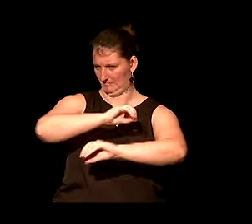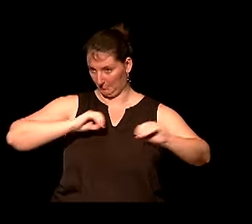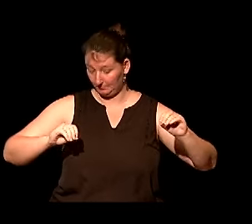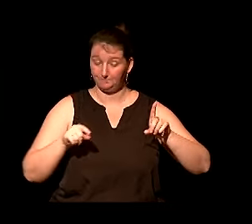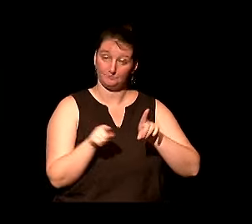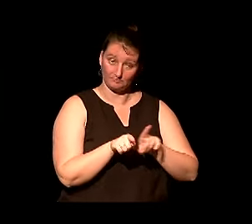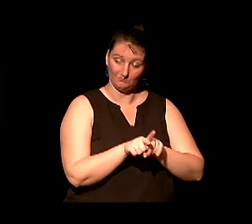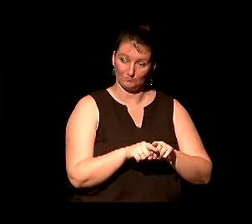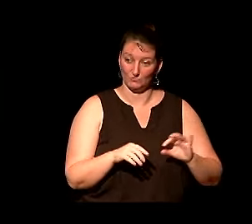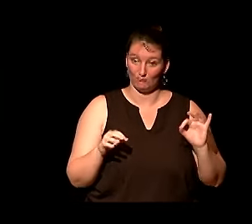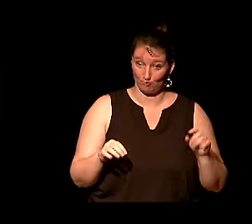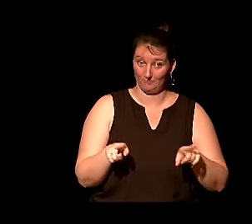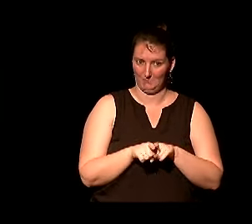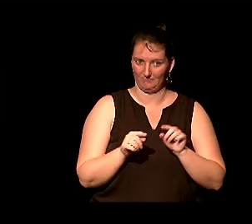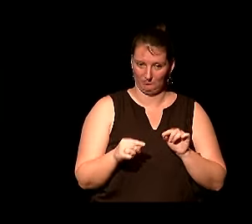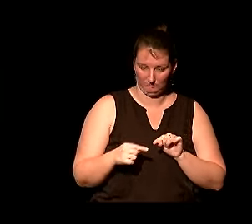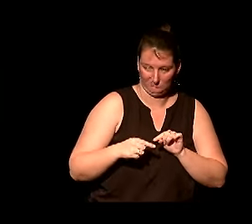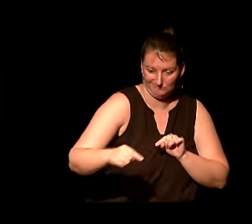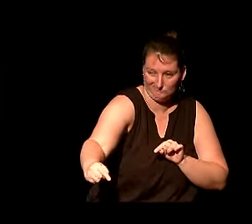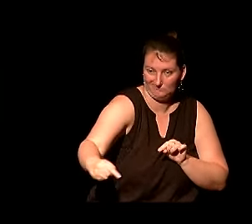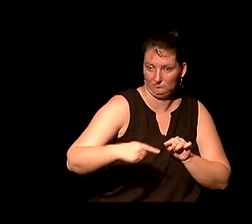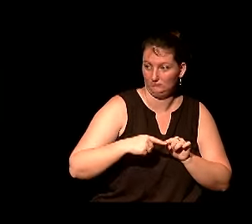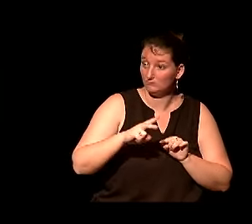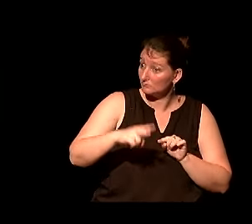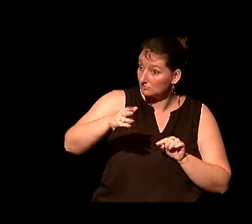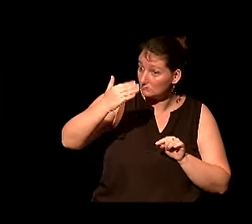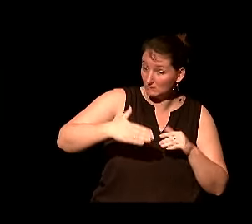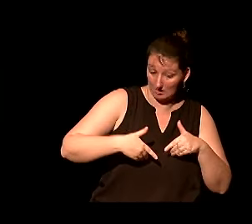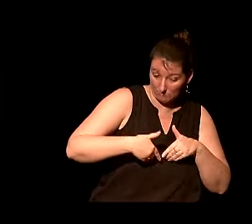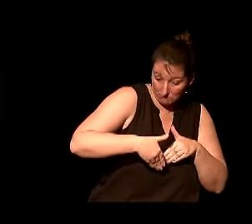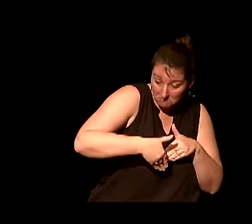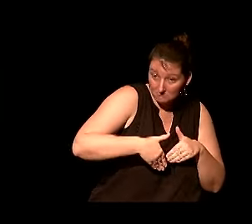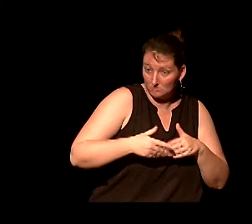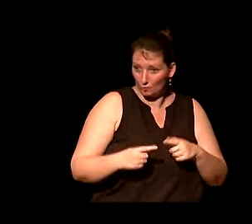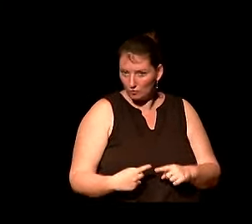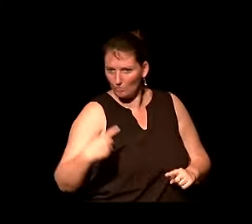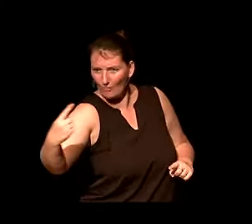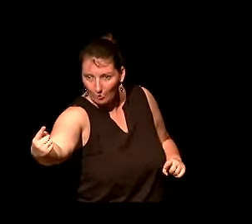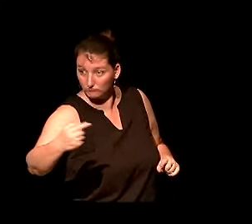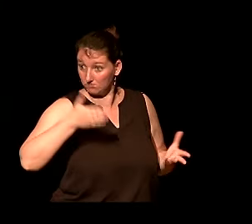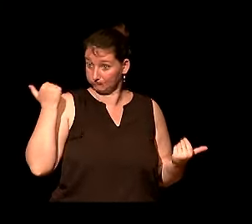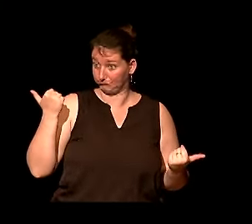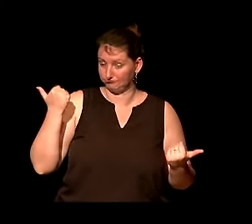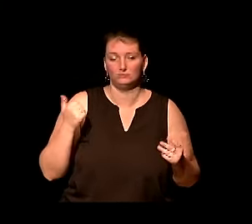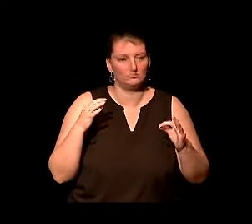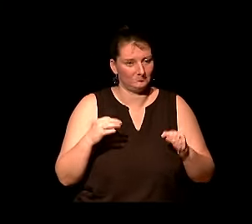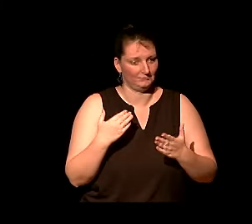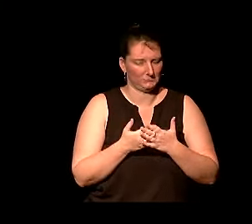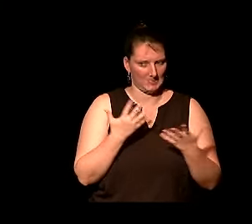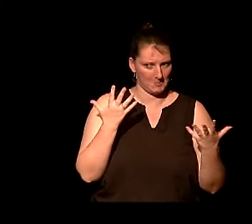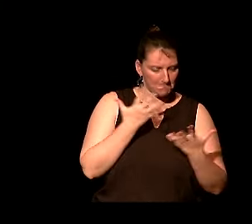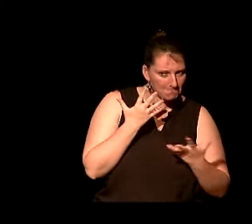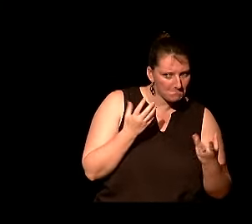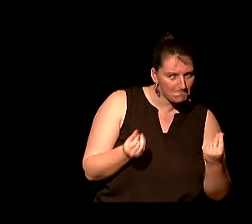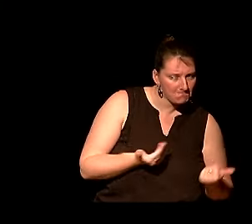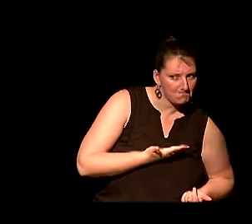au jeu, donc pareil, de distance, où on ne sait pas si les choses sont proches ou loin, et l'ambiguïté crée